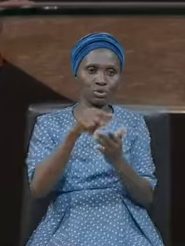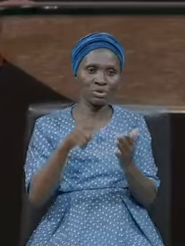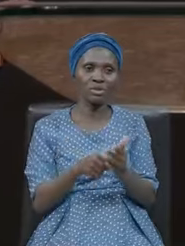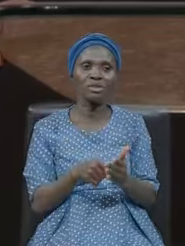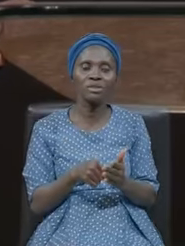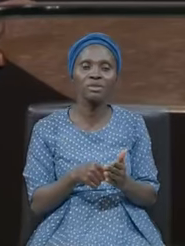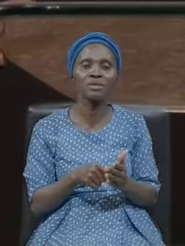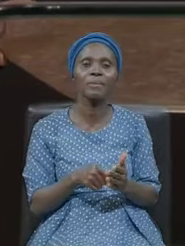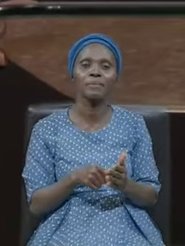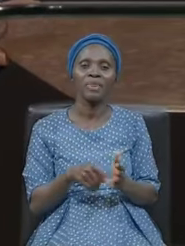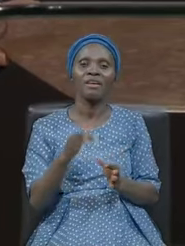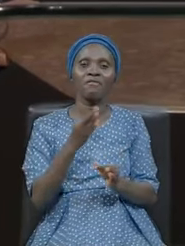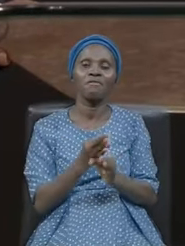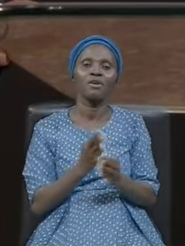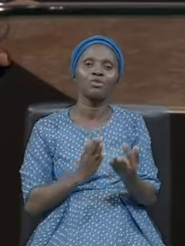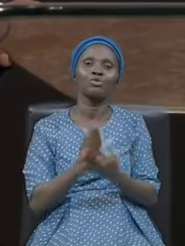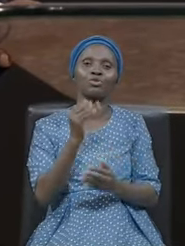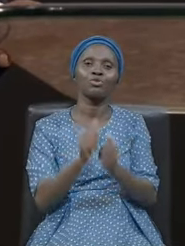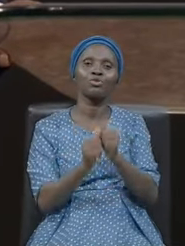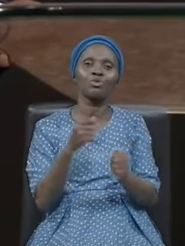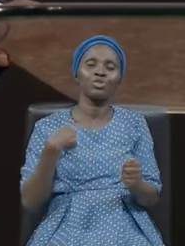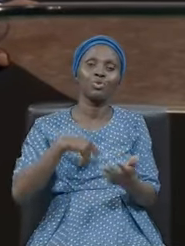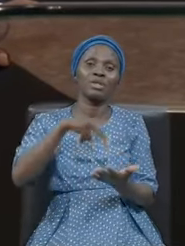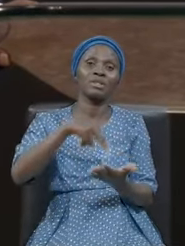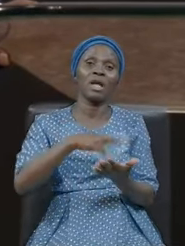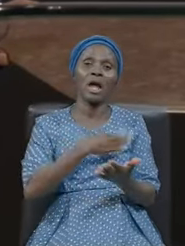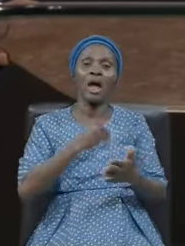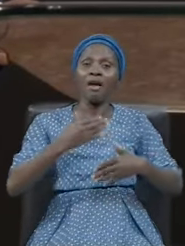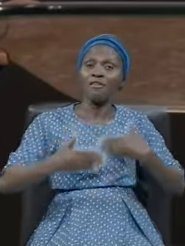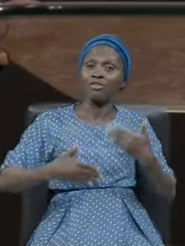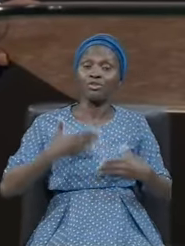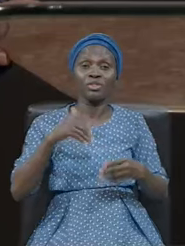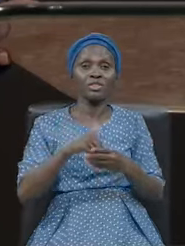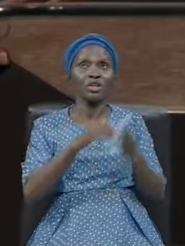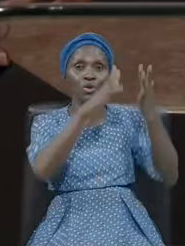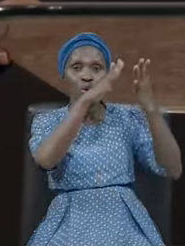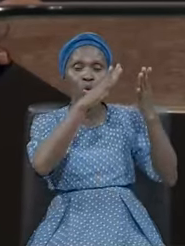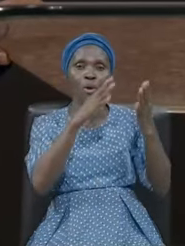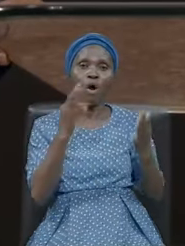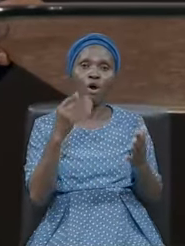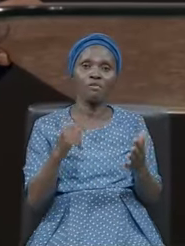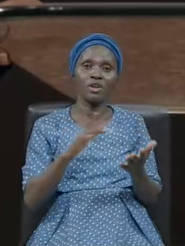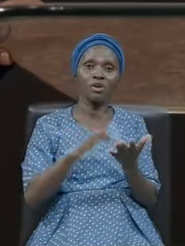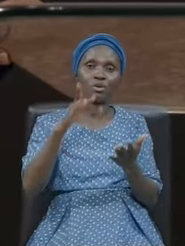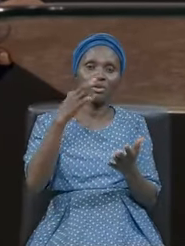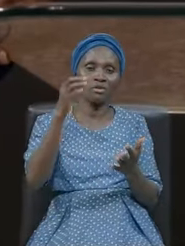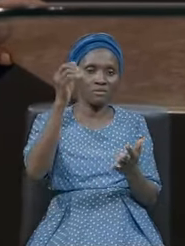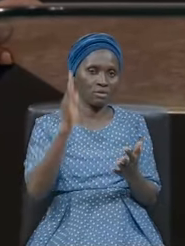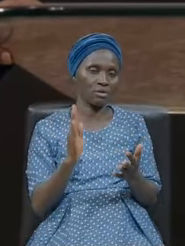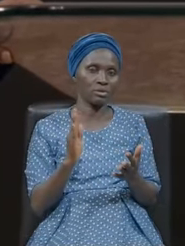foi dans laquelle nous demeurons ferme et nous nous glorifions dans l'espérance de la gloire de